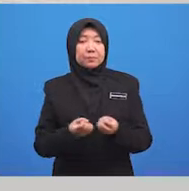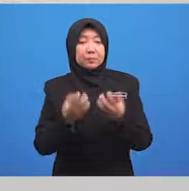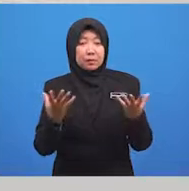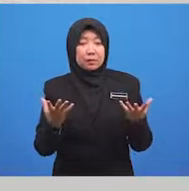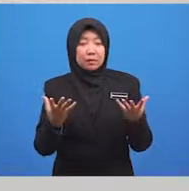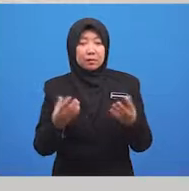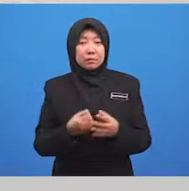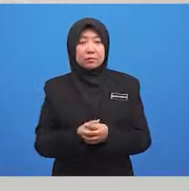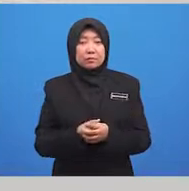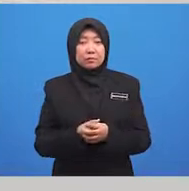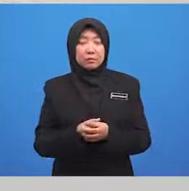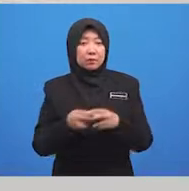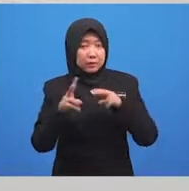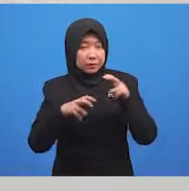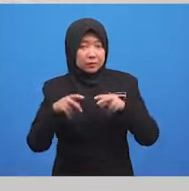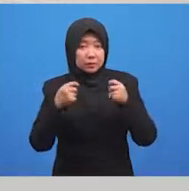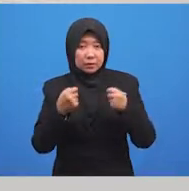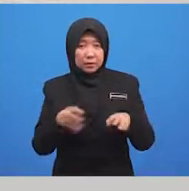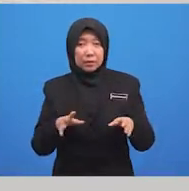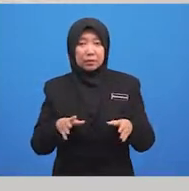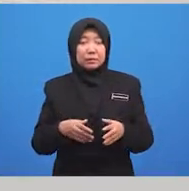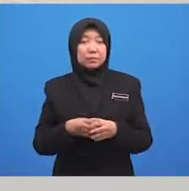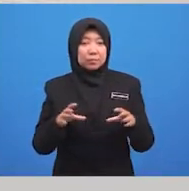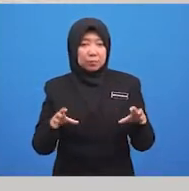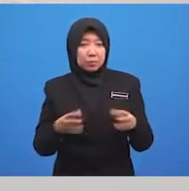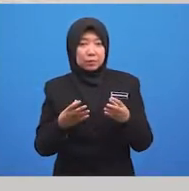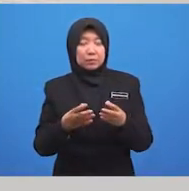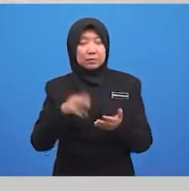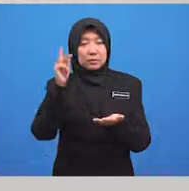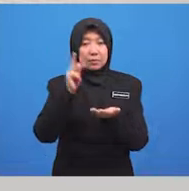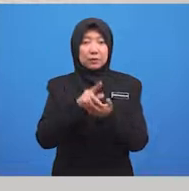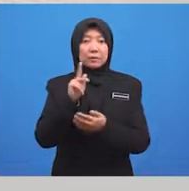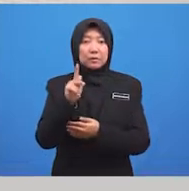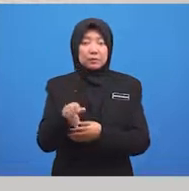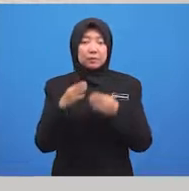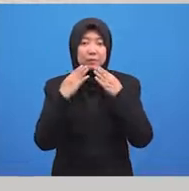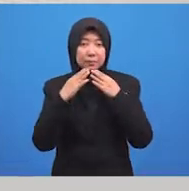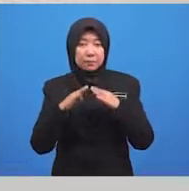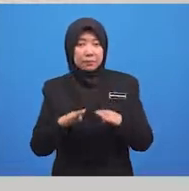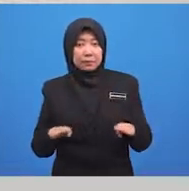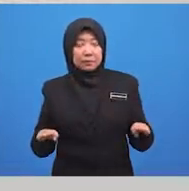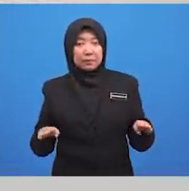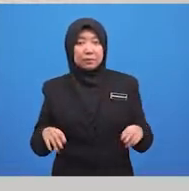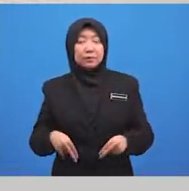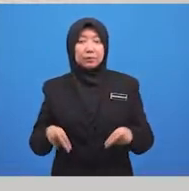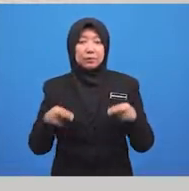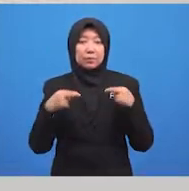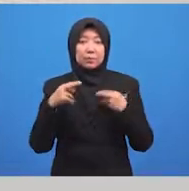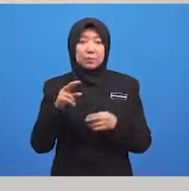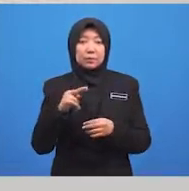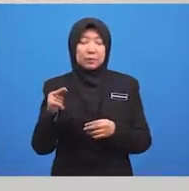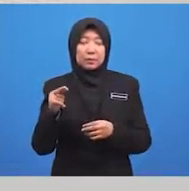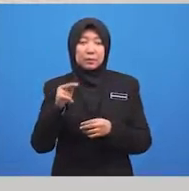tentang hidupan liar yang dijalankan antaranya mengenal pasti habitat sesuatu hidupan liar.